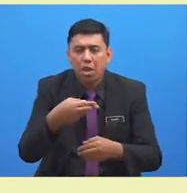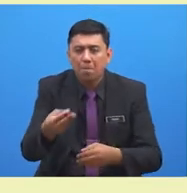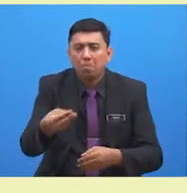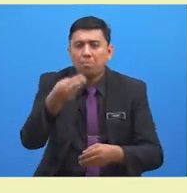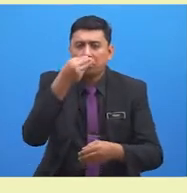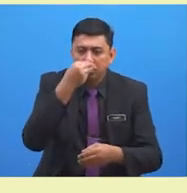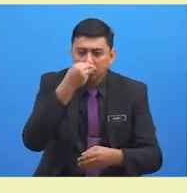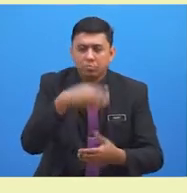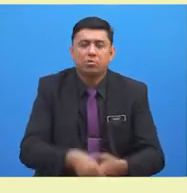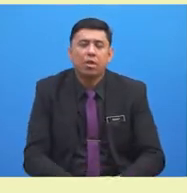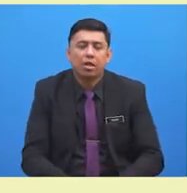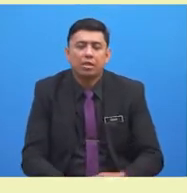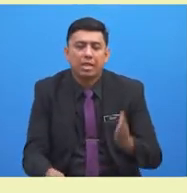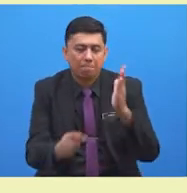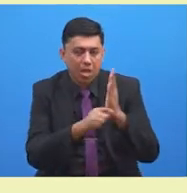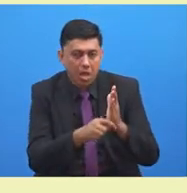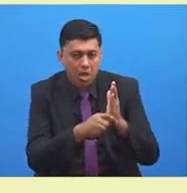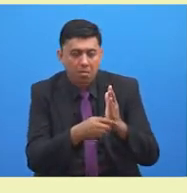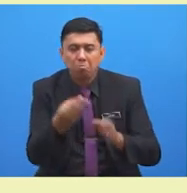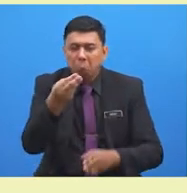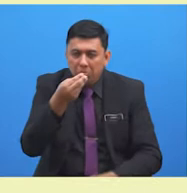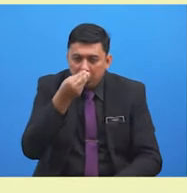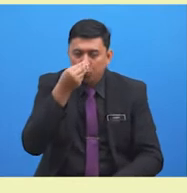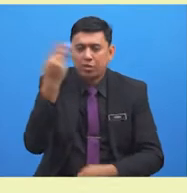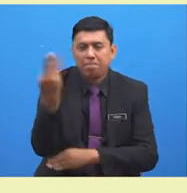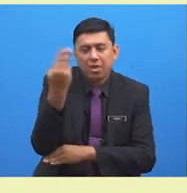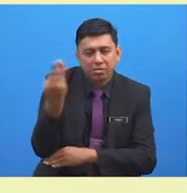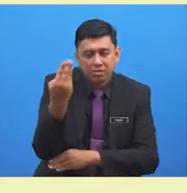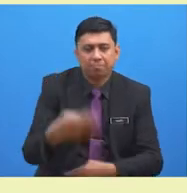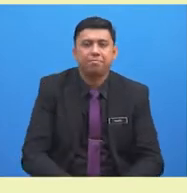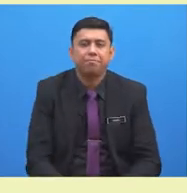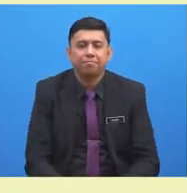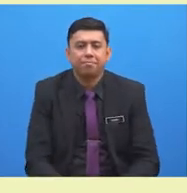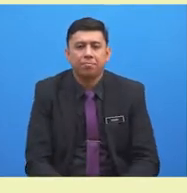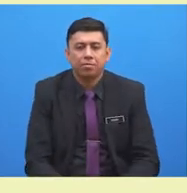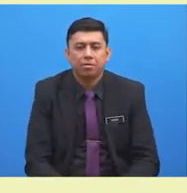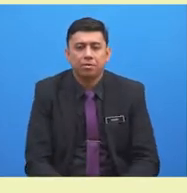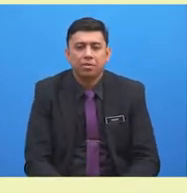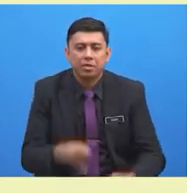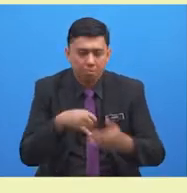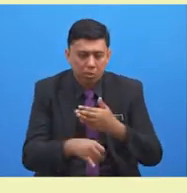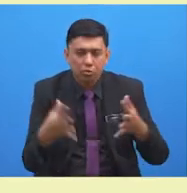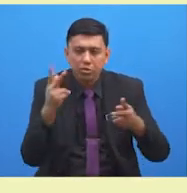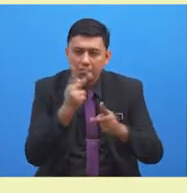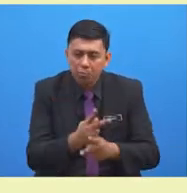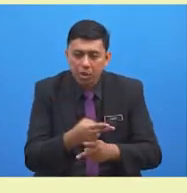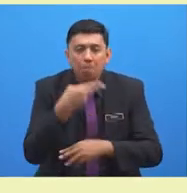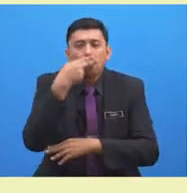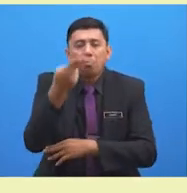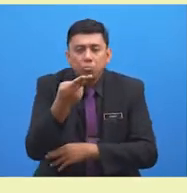ialah isi padu simpanan hembusan, Expiratory Reserve Volume ataupun dikenali sebagai